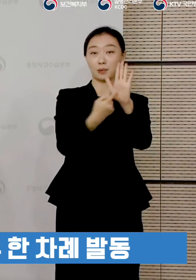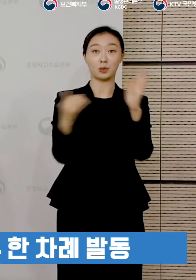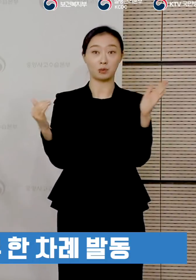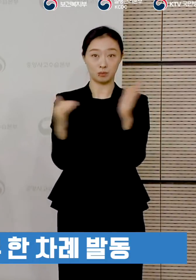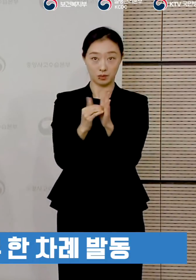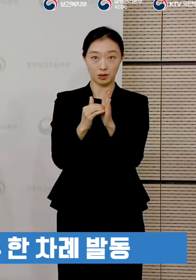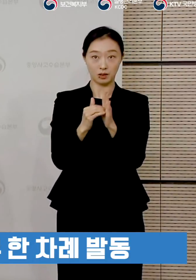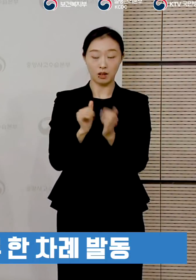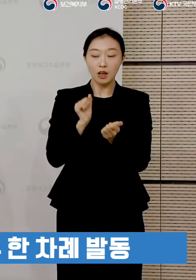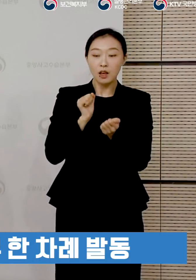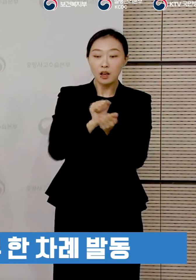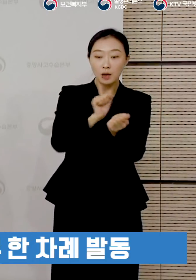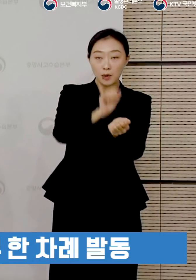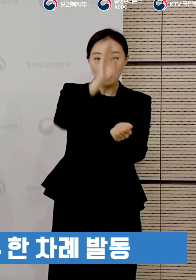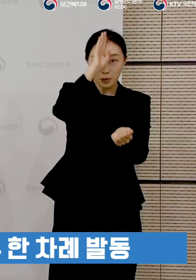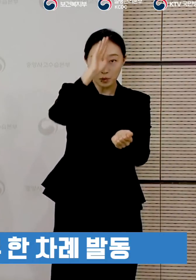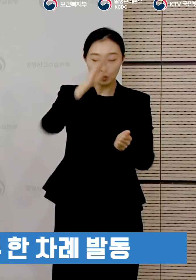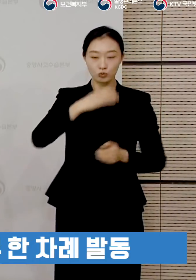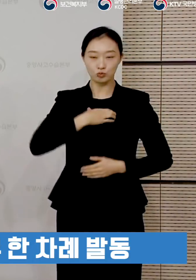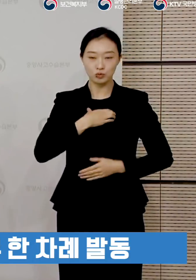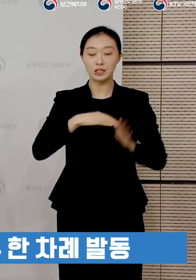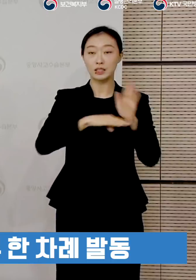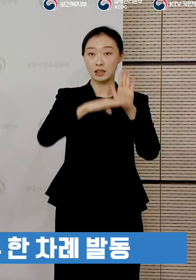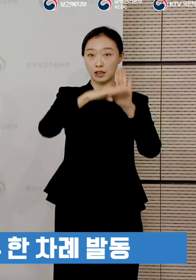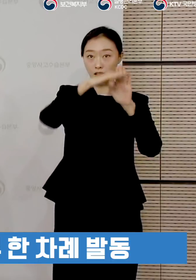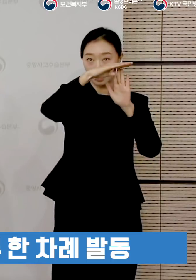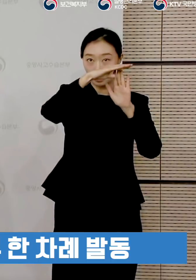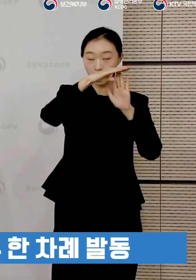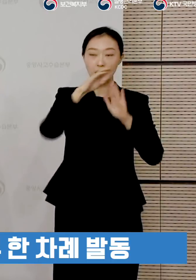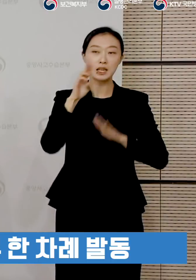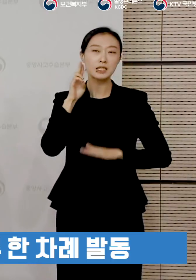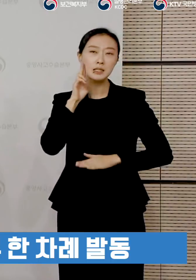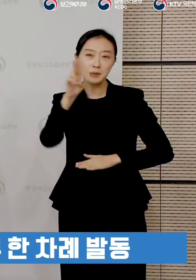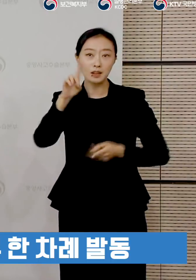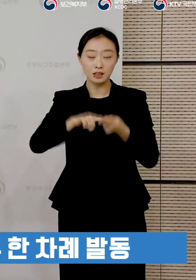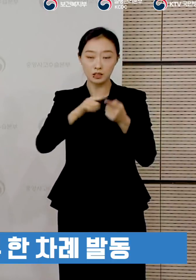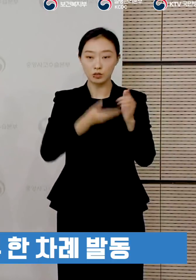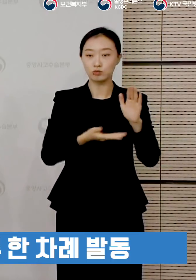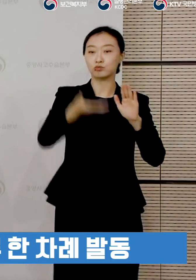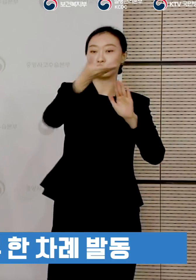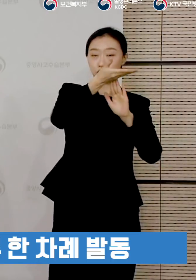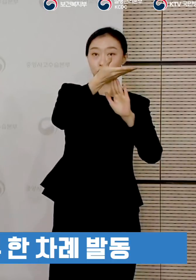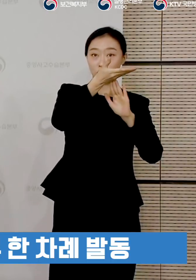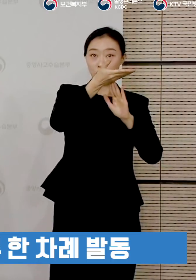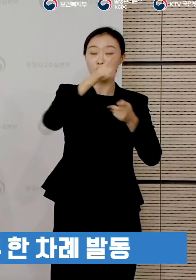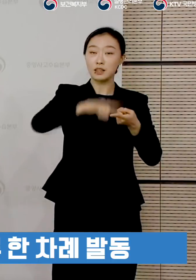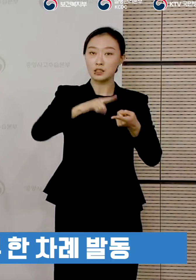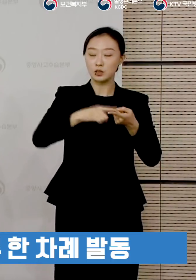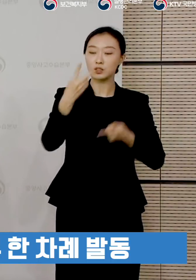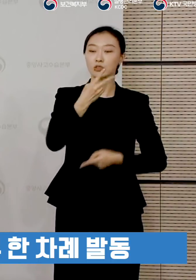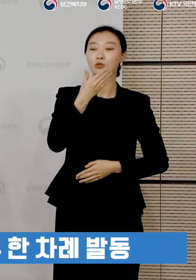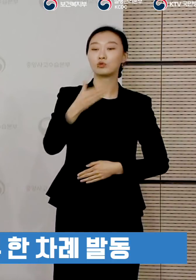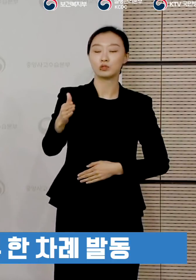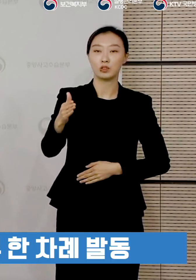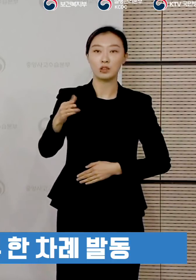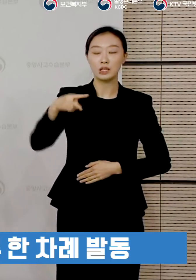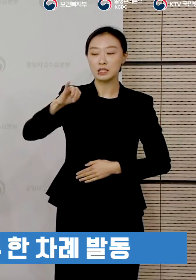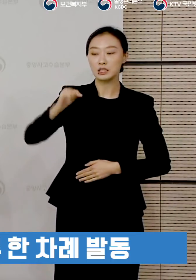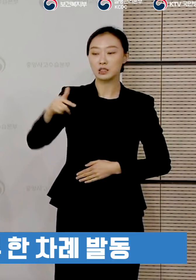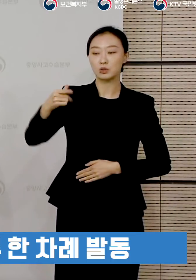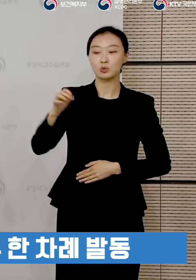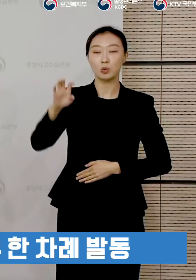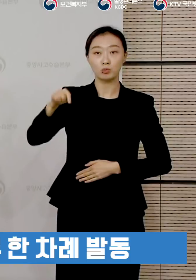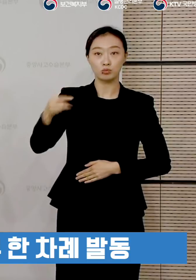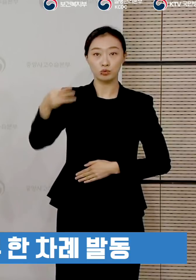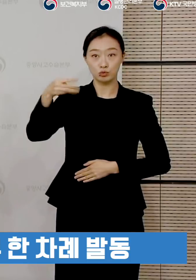있습니다. 감염병 위기경보 단계를 심각 단계로 상향하는 것은 2009년 신종플루의 감염병